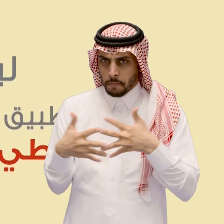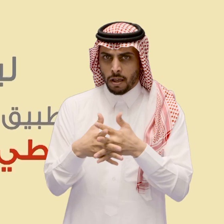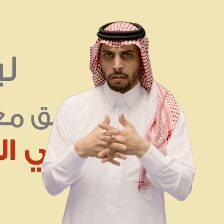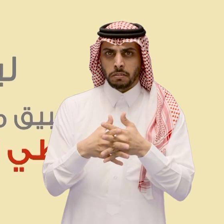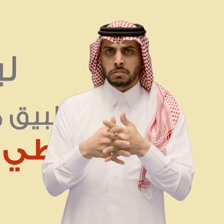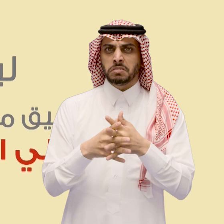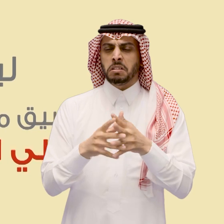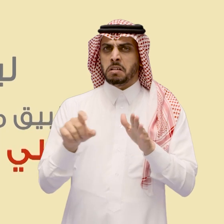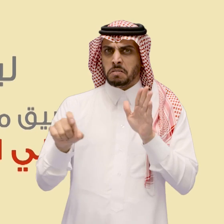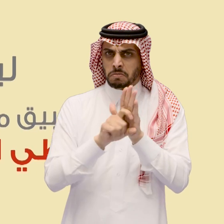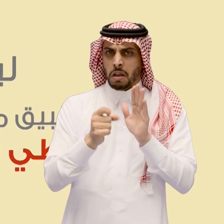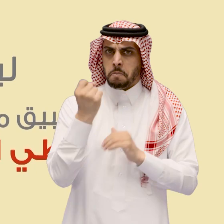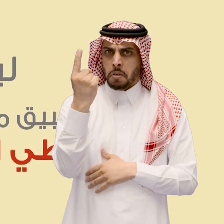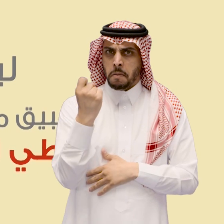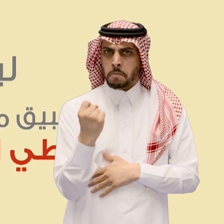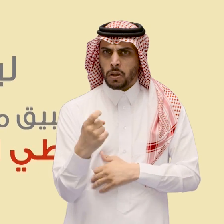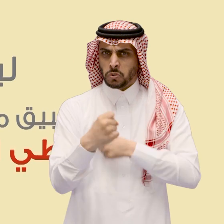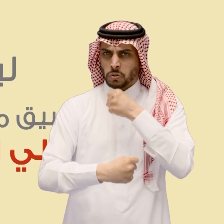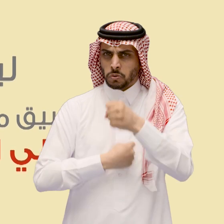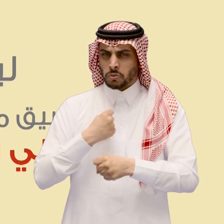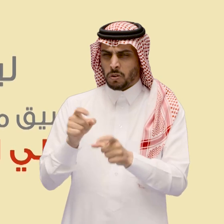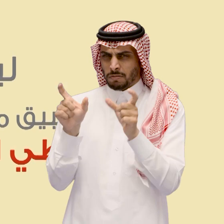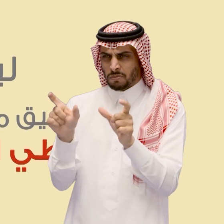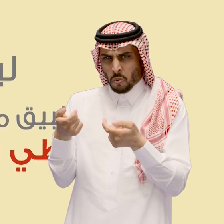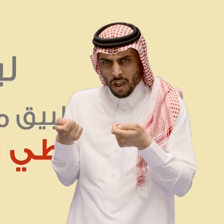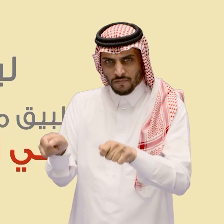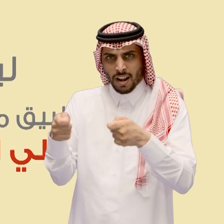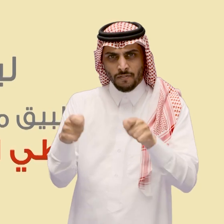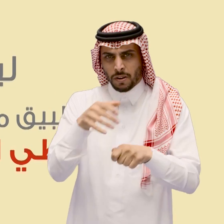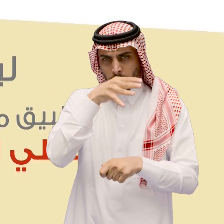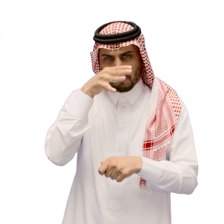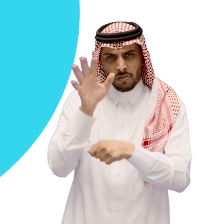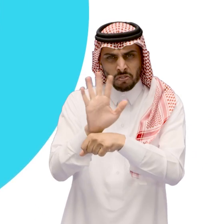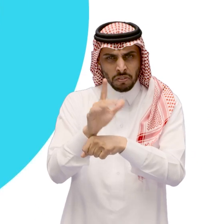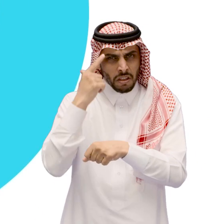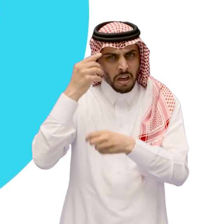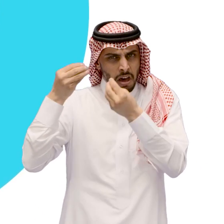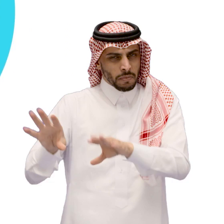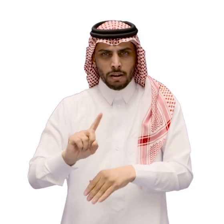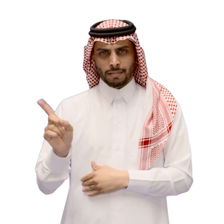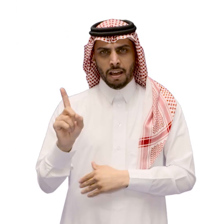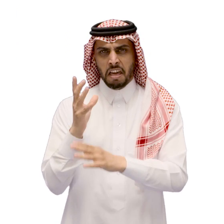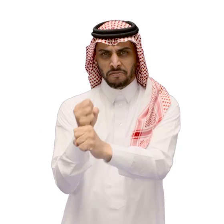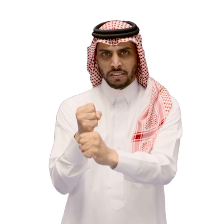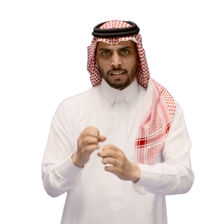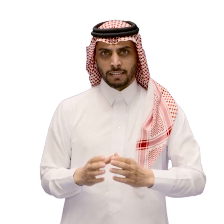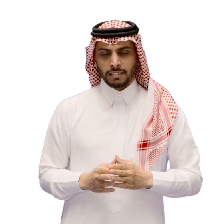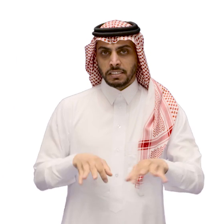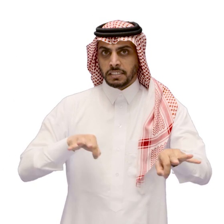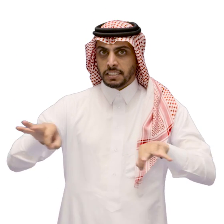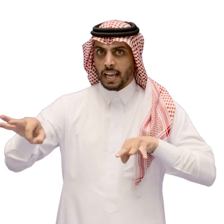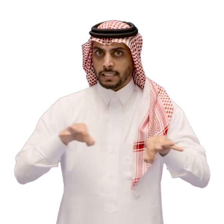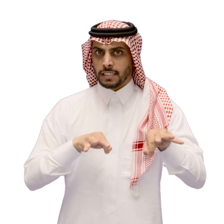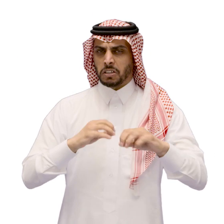معايير الجودة في مجال الحد من تعاطي المخدرات والمؤثرات العقلية، حيث أطلقت سياسات